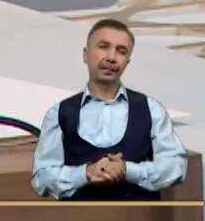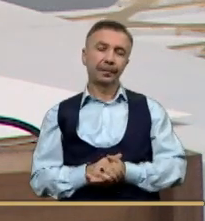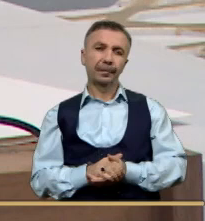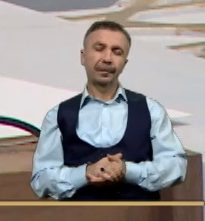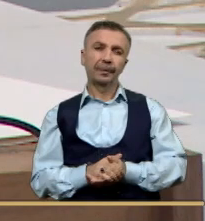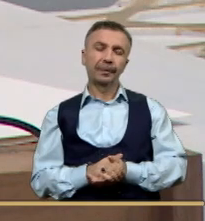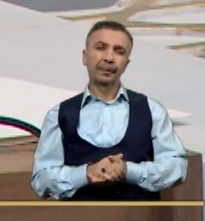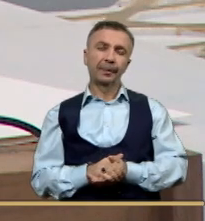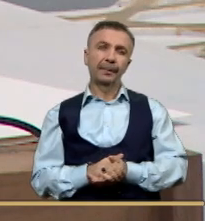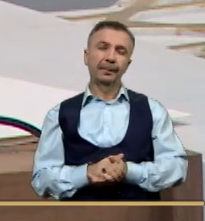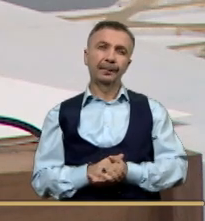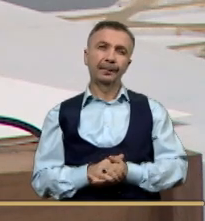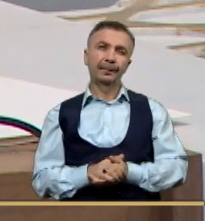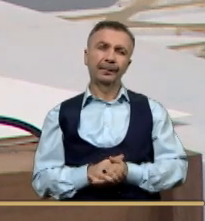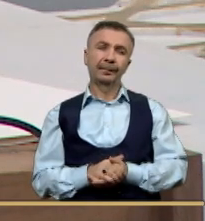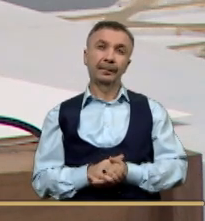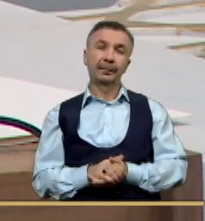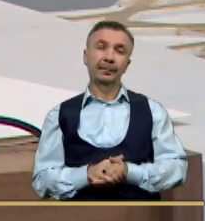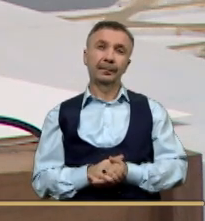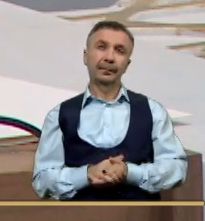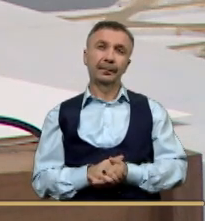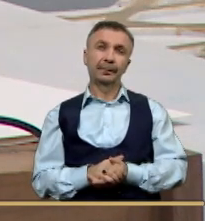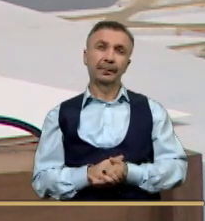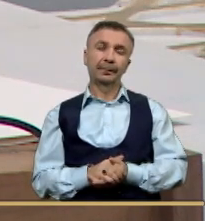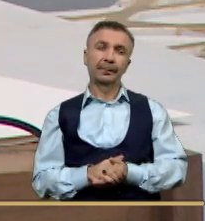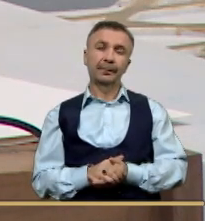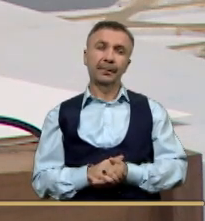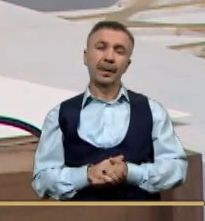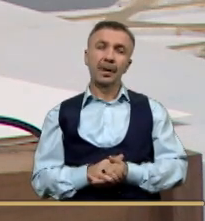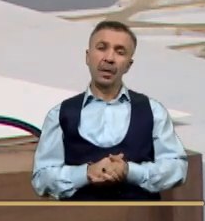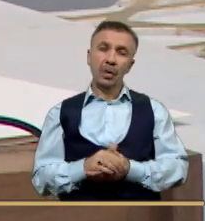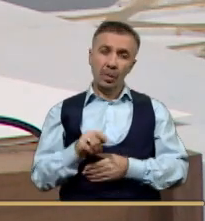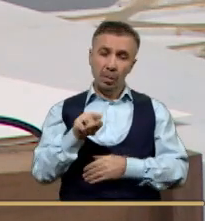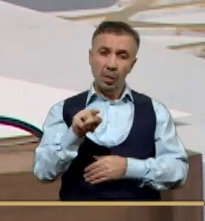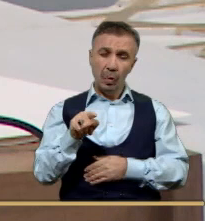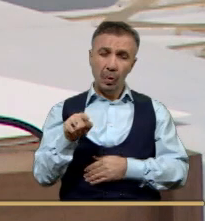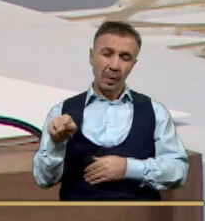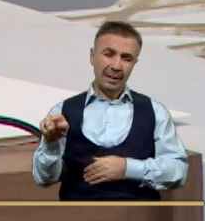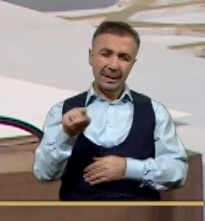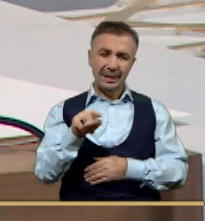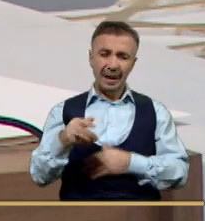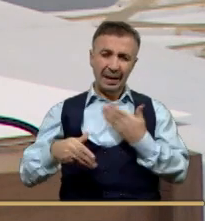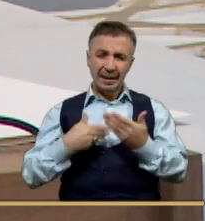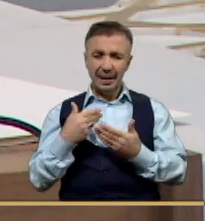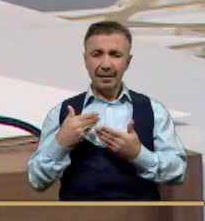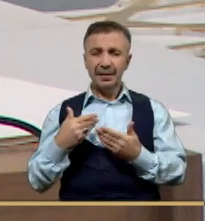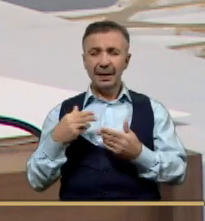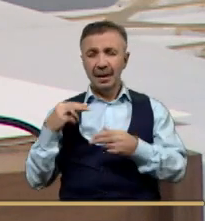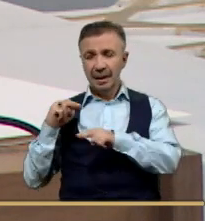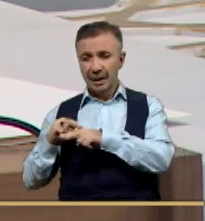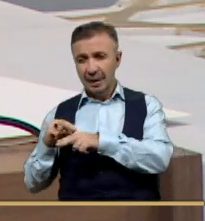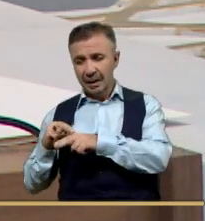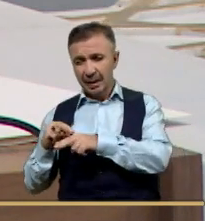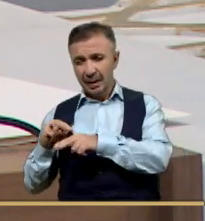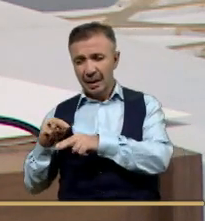min ecli zâlike, bu size anlattığımız bu Kabil'le Habil'in olayı var ya,